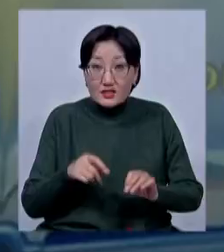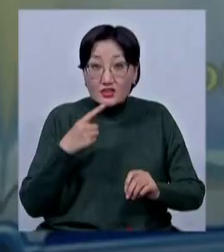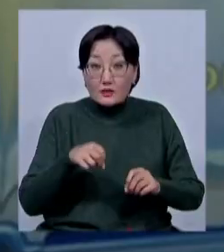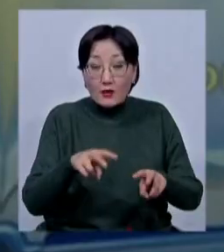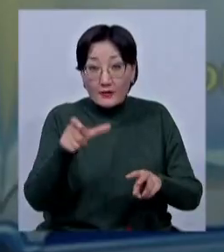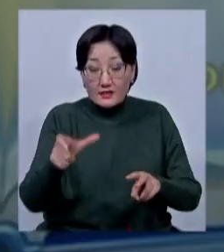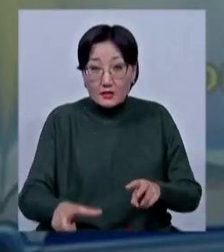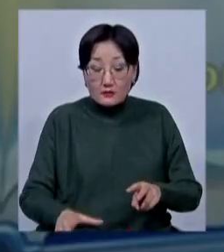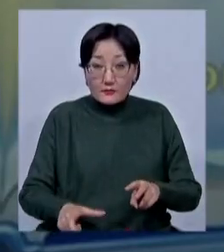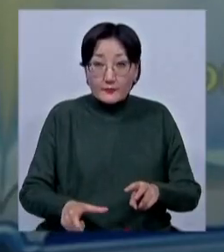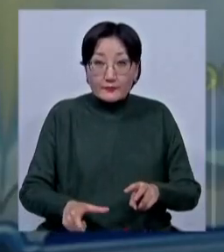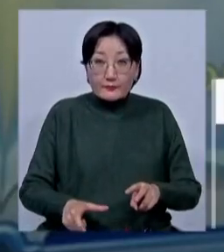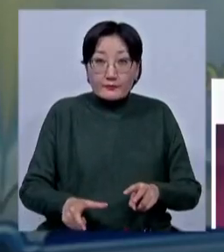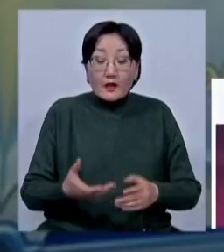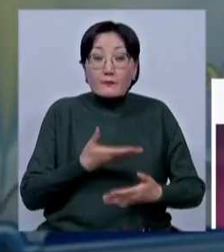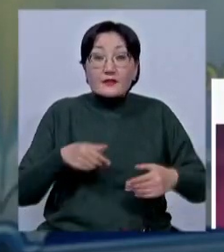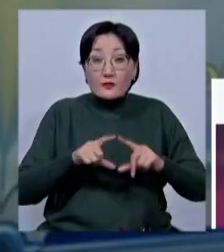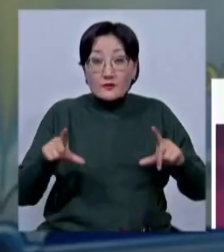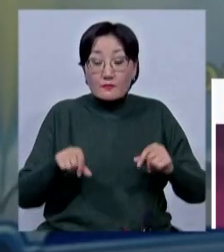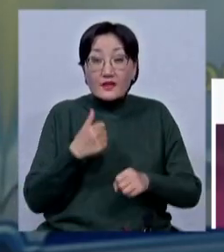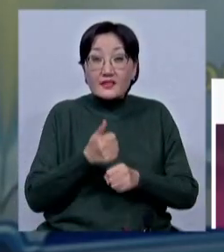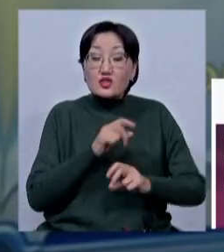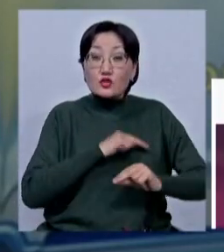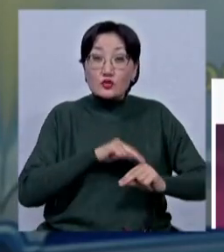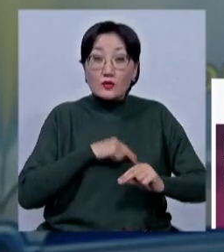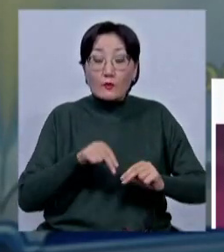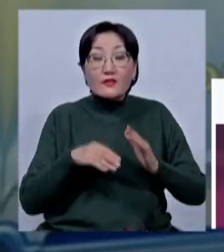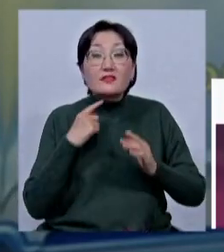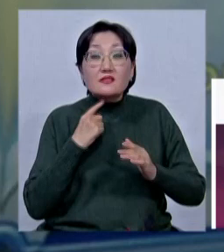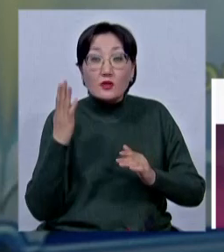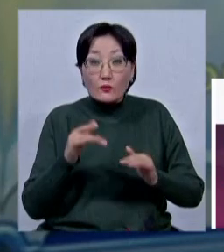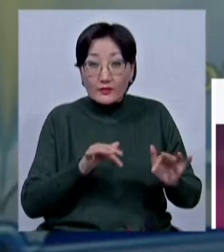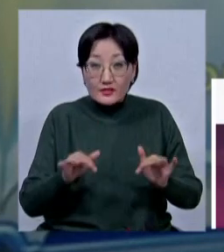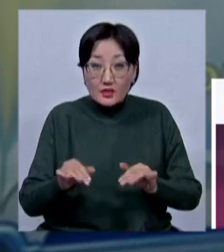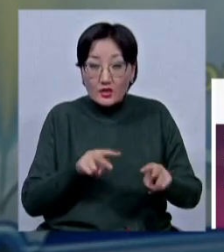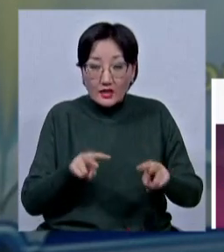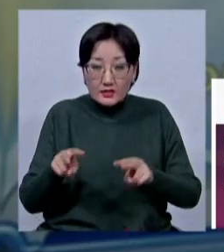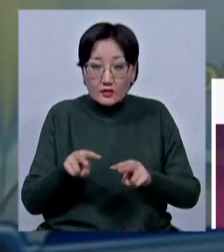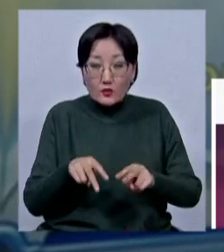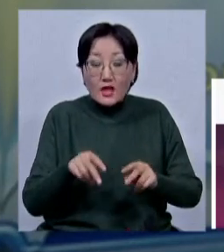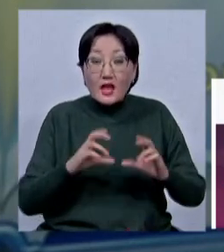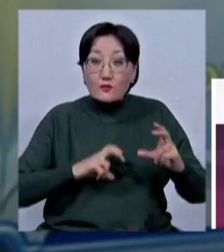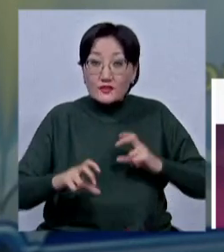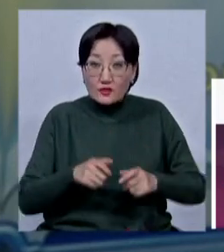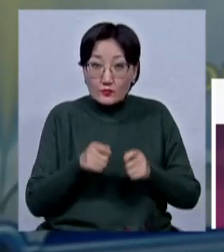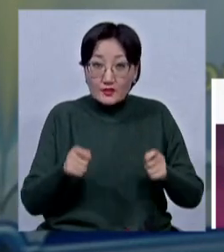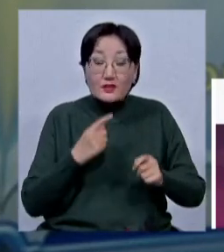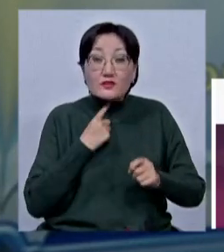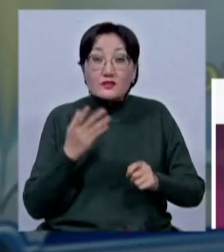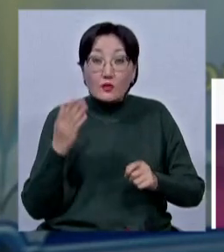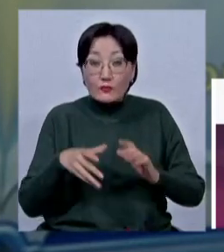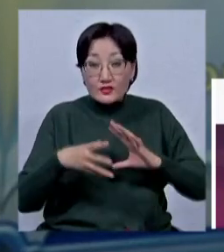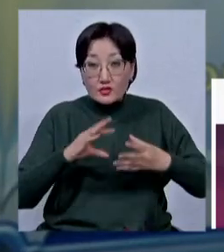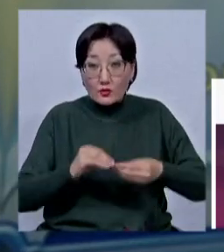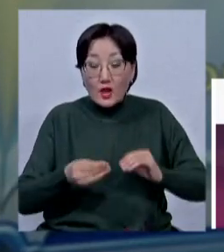мамандар. Біздің мектептің негізгі міндеті дауыс беру процедураларын қадағалаушылар институтын құру, дауыс беру